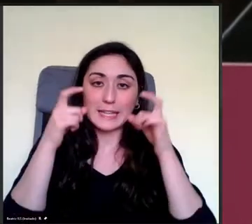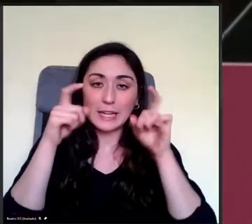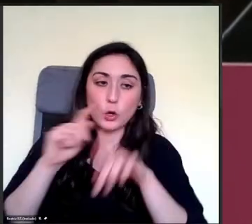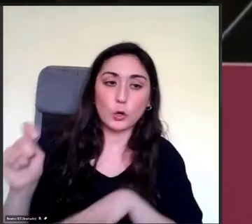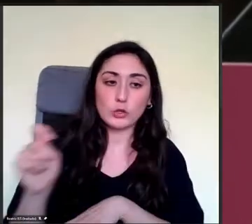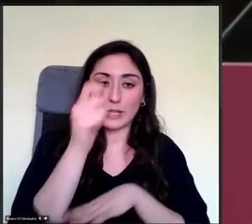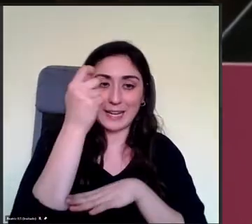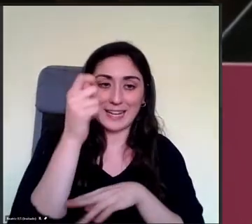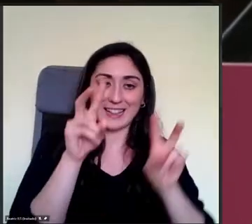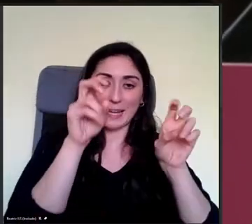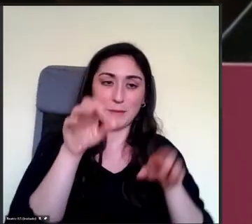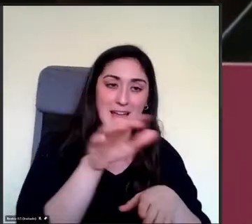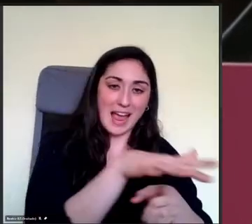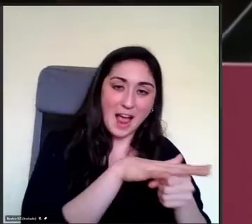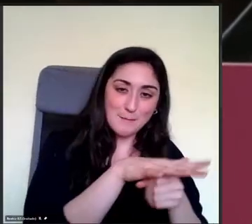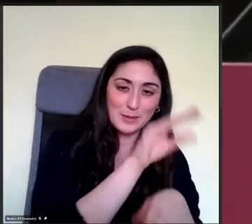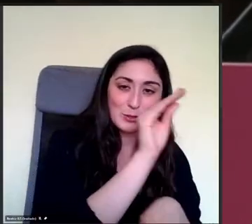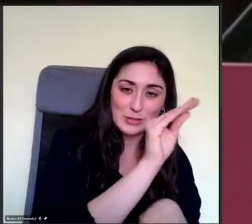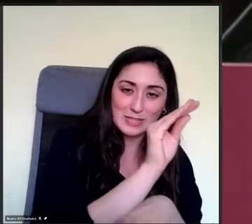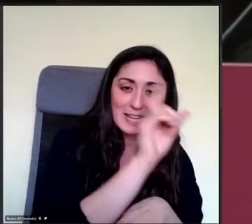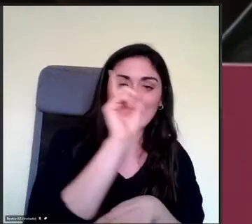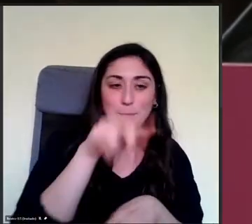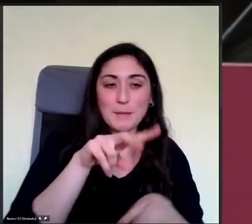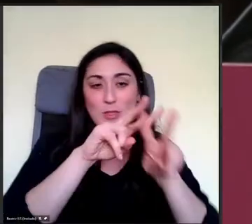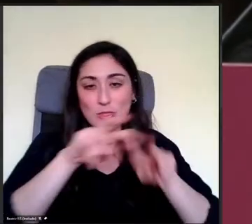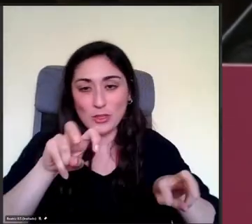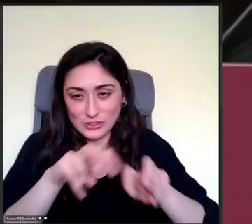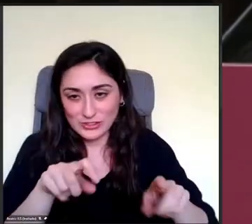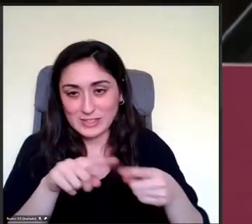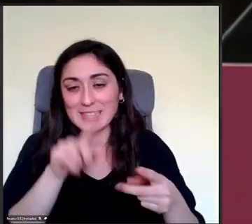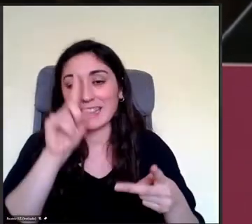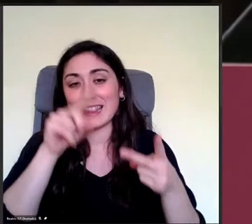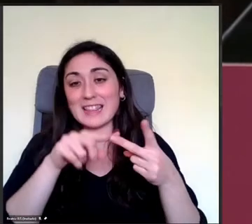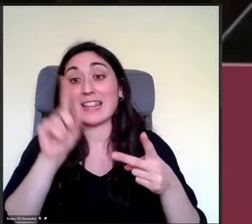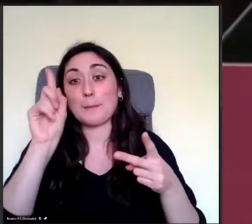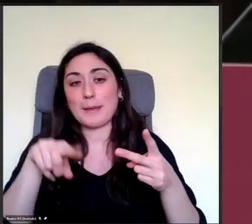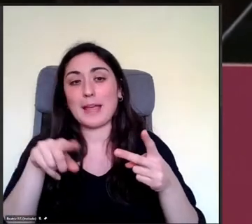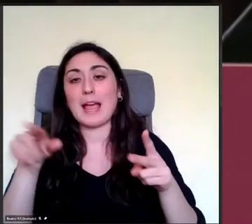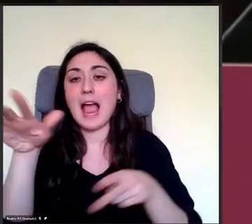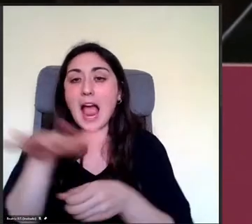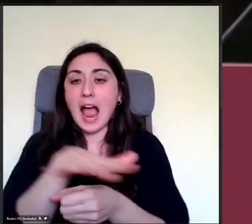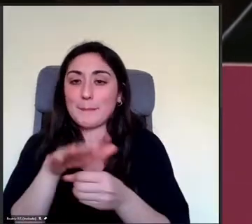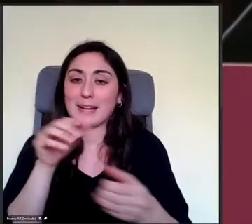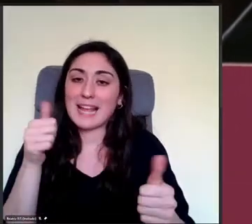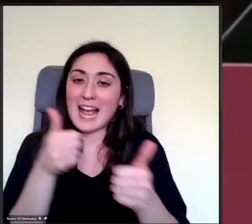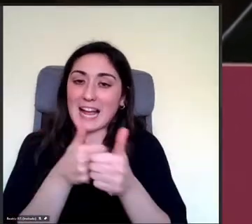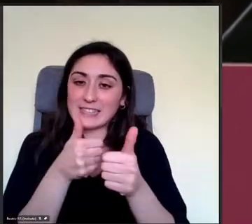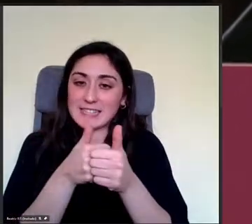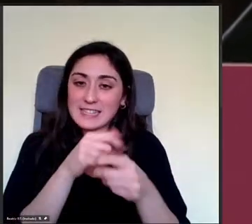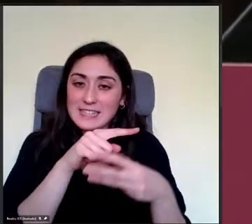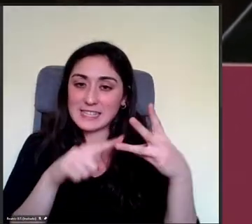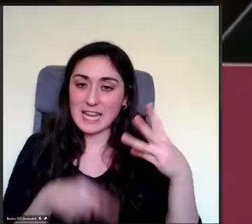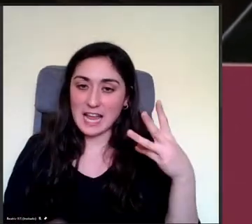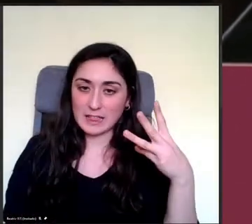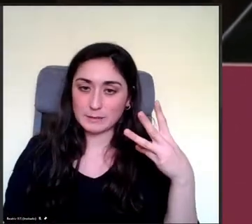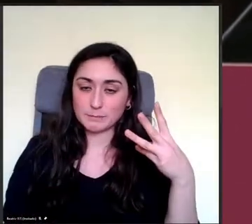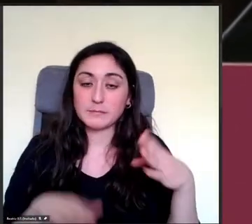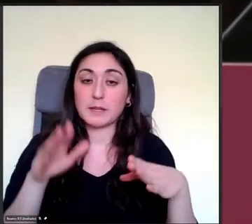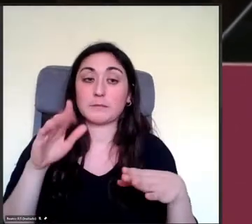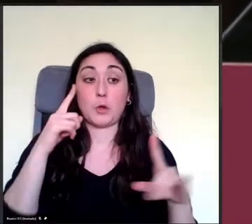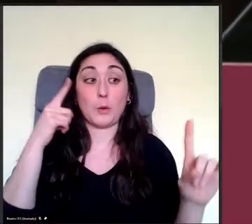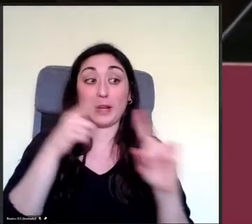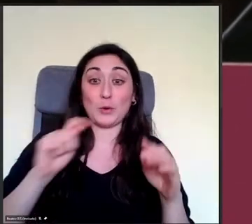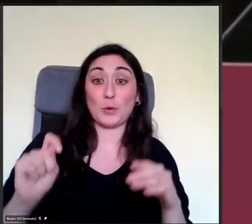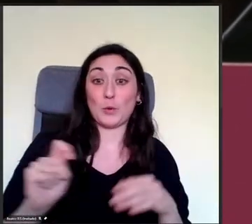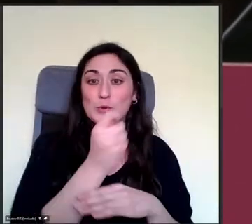com l'àmbit de la recerca i l'àmbit assistencial, és important que hi hagi un compromís social